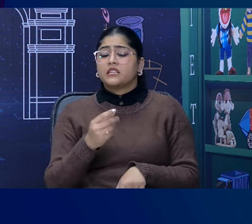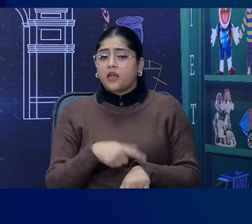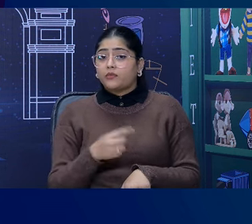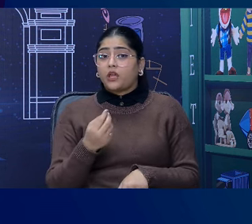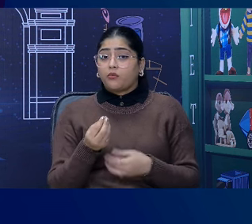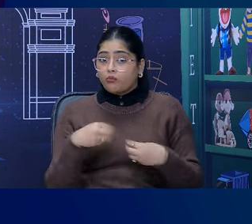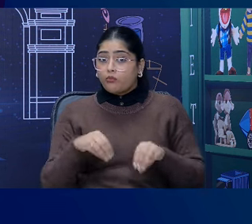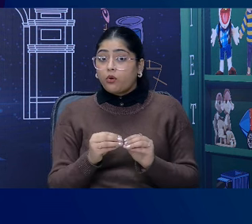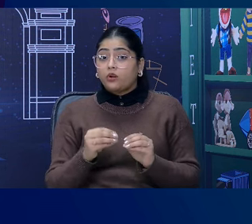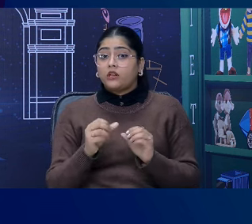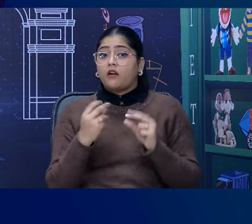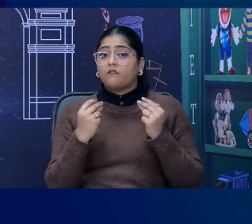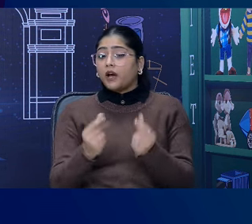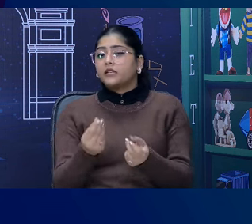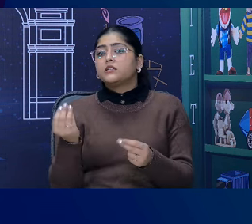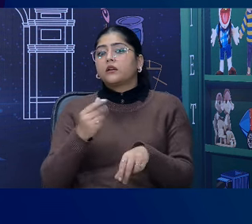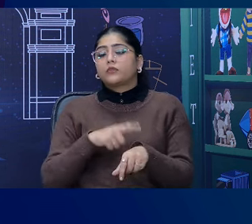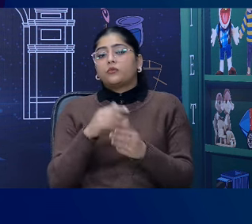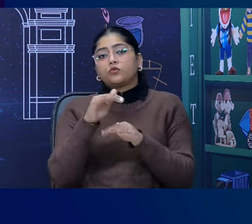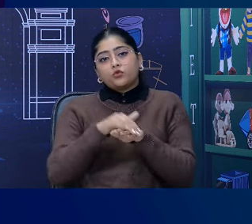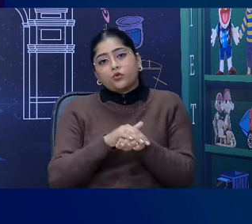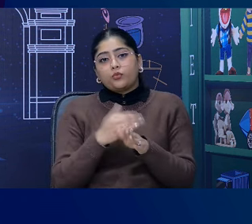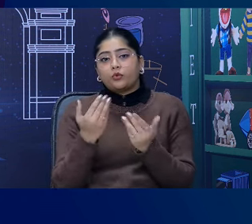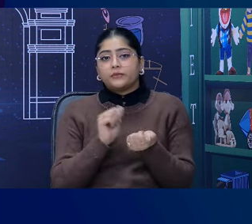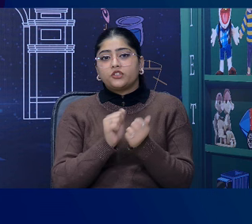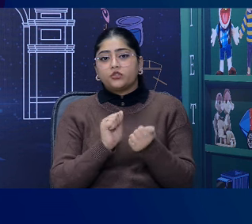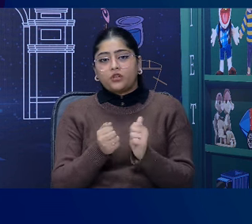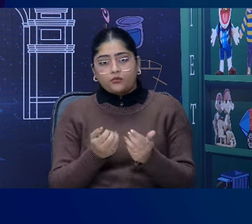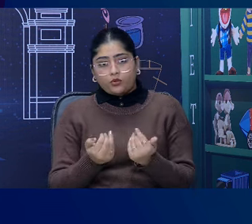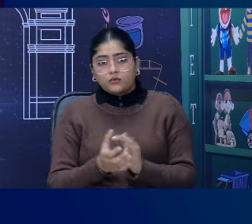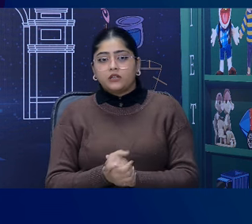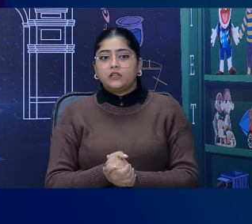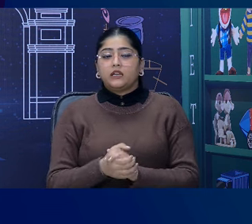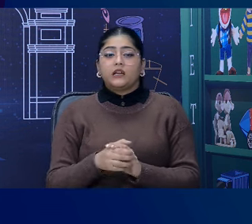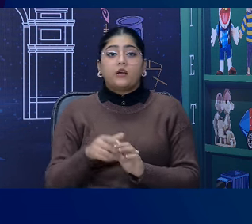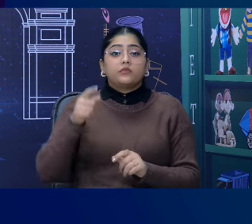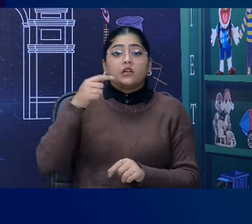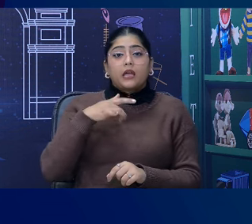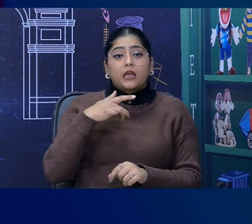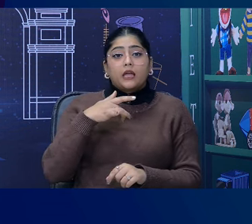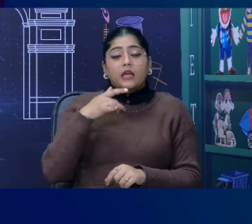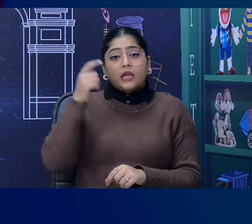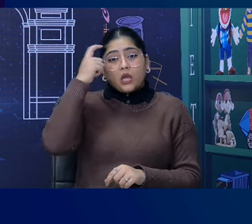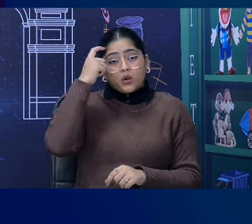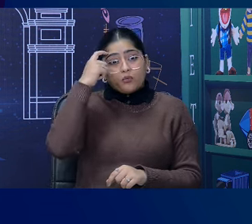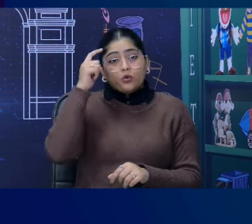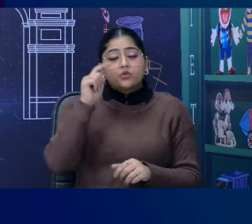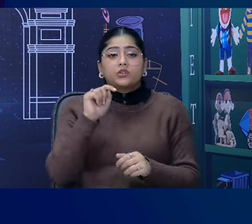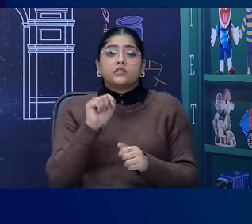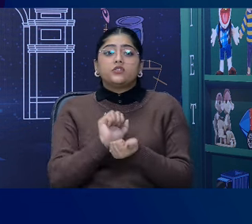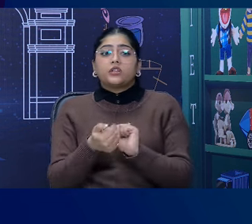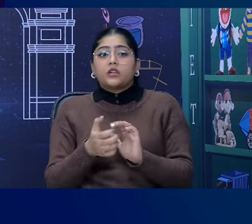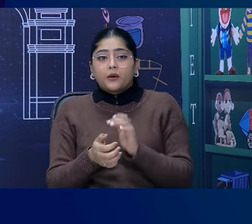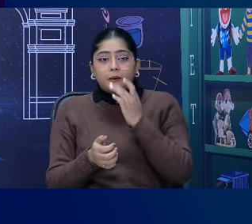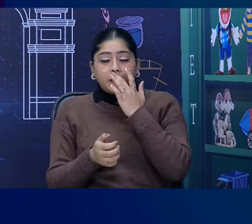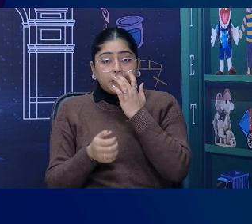ओके ठीक है नेक्स्ट है इमोशनल सिम्टम्स इसमें है बाउट्स ऑफ डिप्रेशन उदास रहना किसी से बात ना करना अपने फ्रेंड सर्कल से